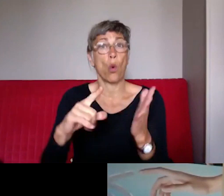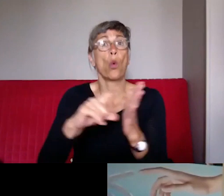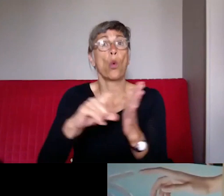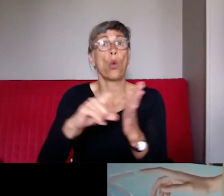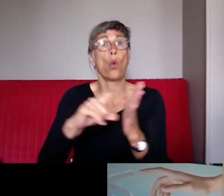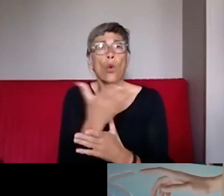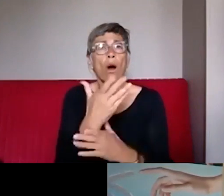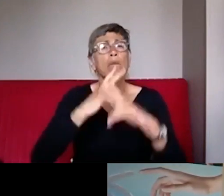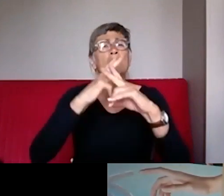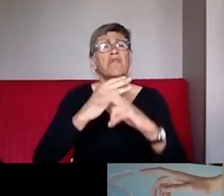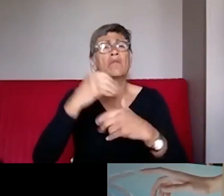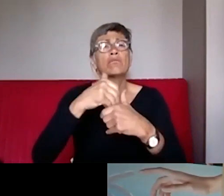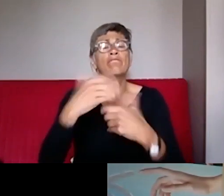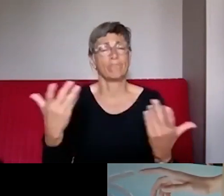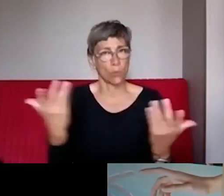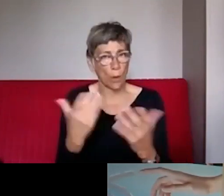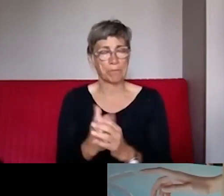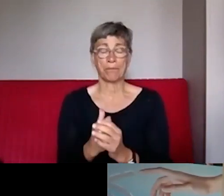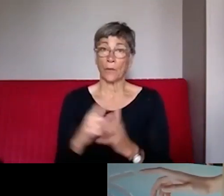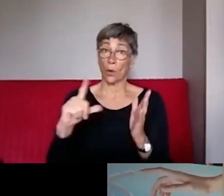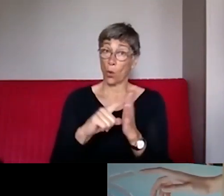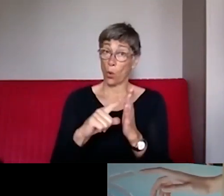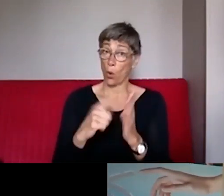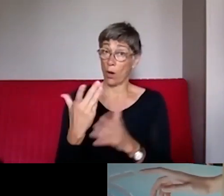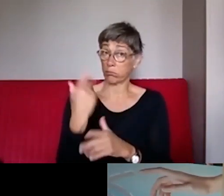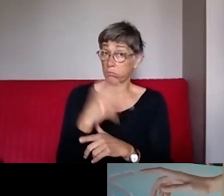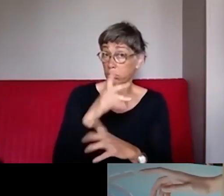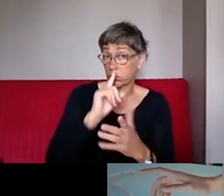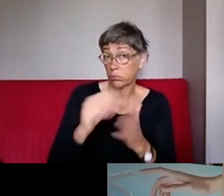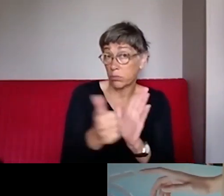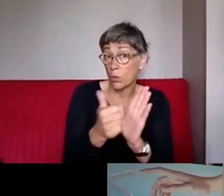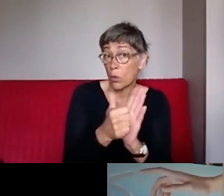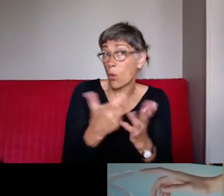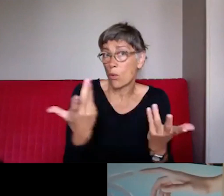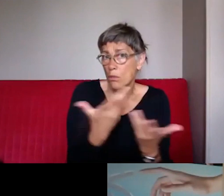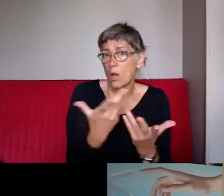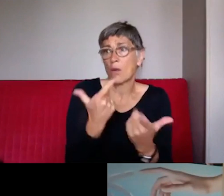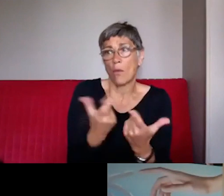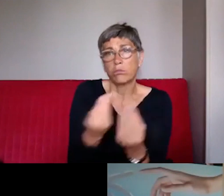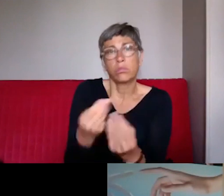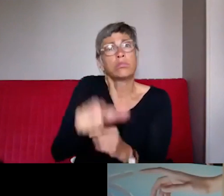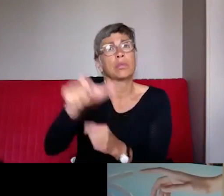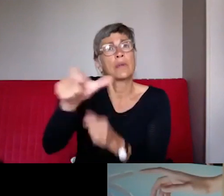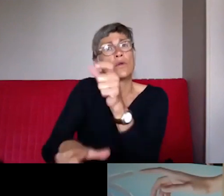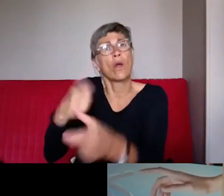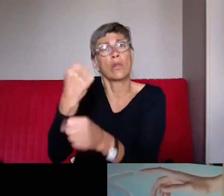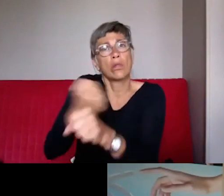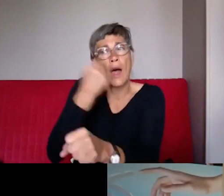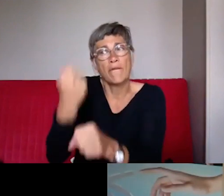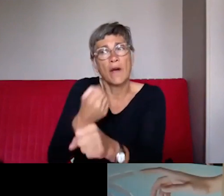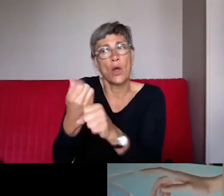définit. Elle dit qu'elle a pour objet de permettre à des travailleurs d'analyser leurs